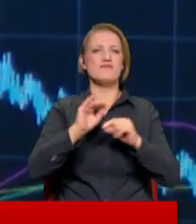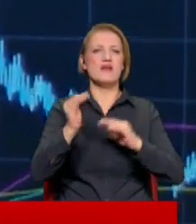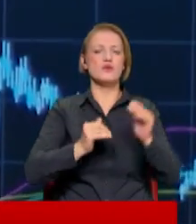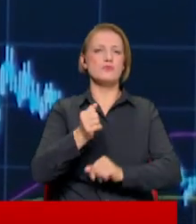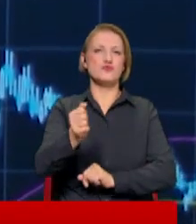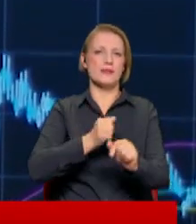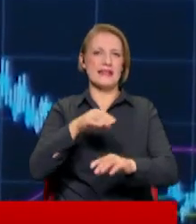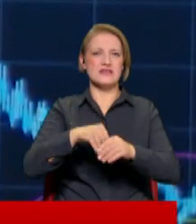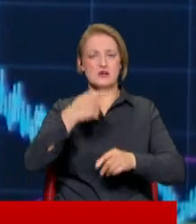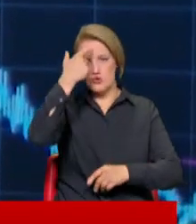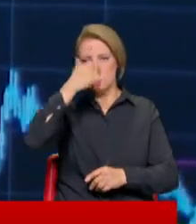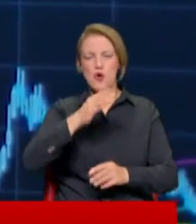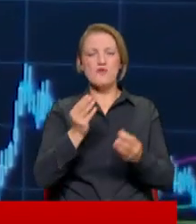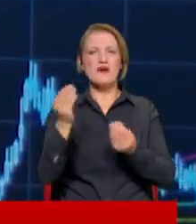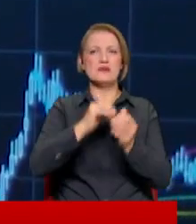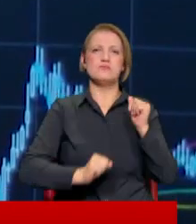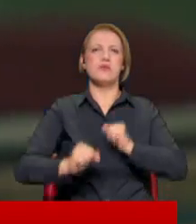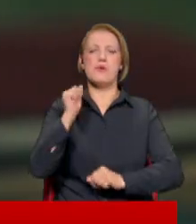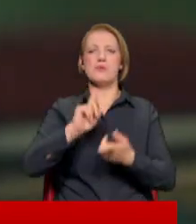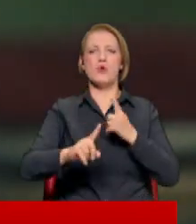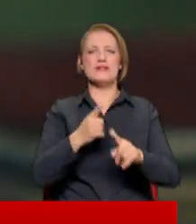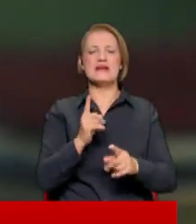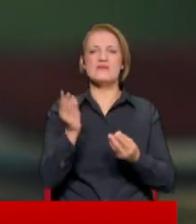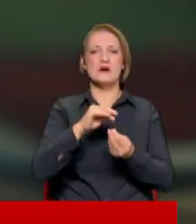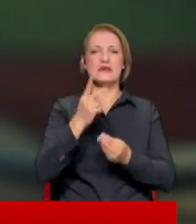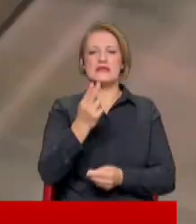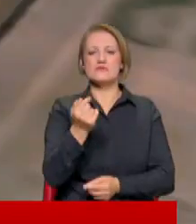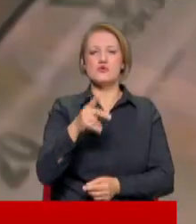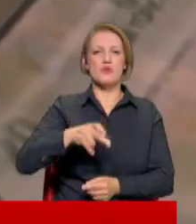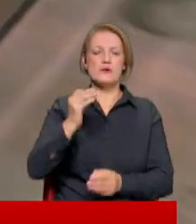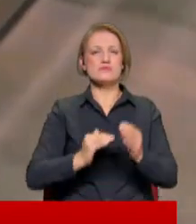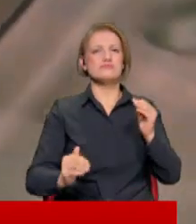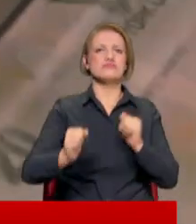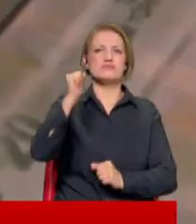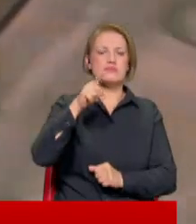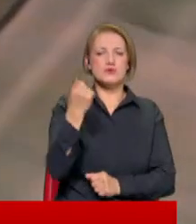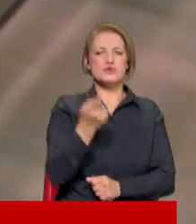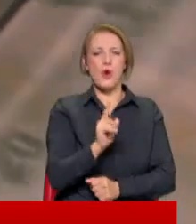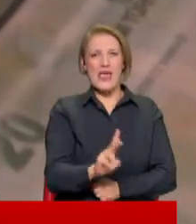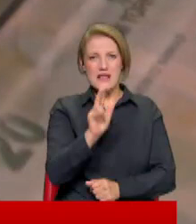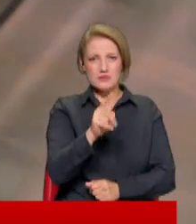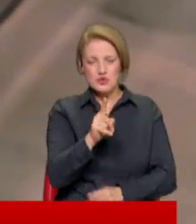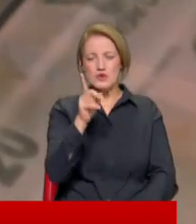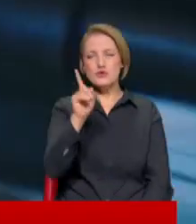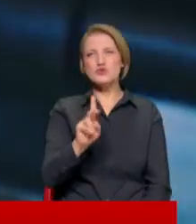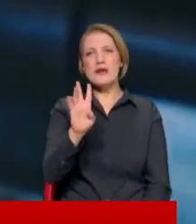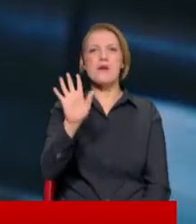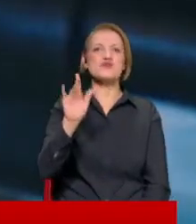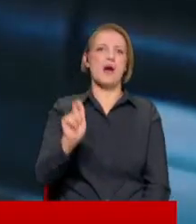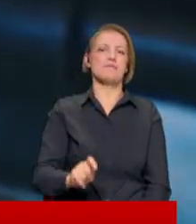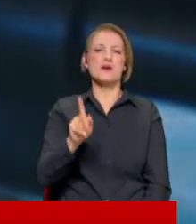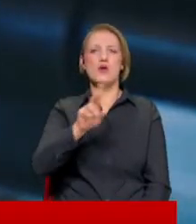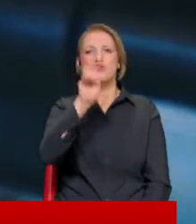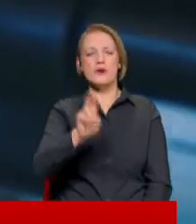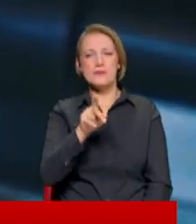enflasyonla mücadele için şok faiz arttırdı. Politika faizini 7,5 puan yukarı çekerek %17,5'tan %25'e yükseltti.